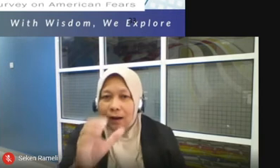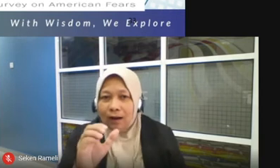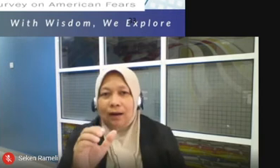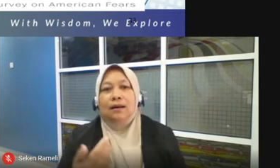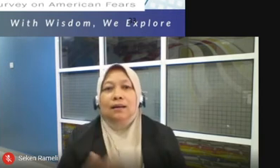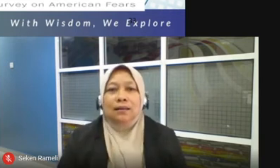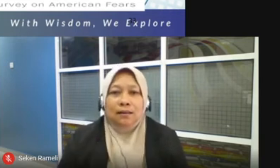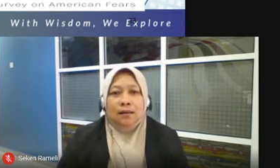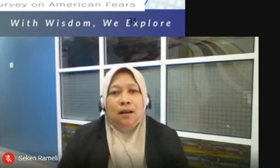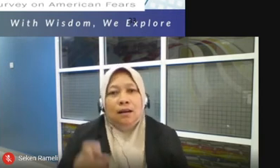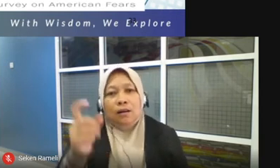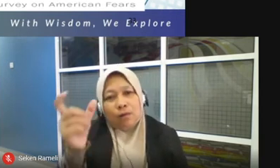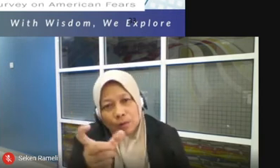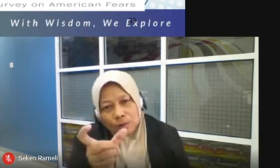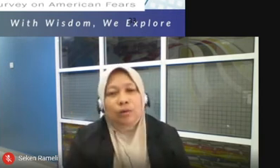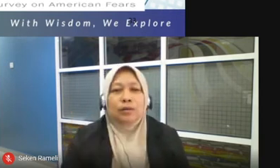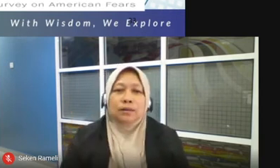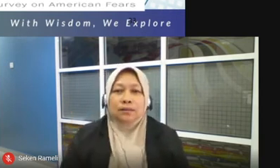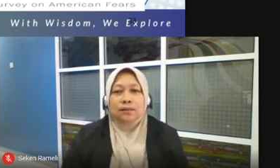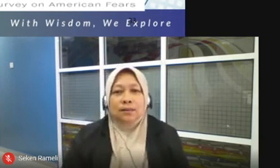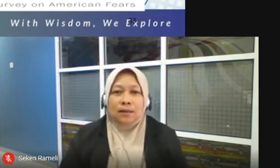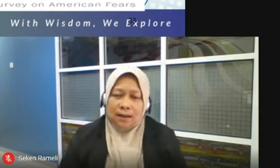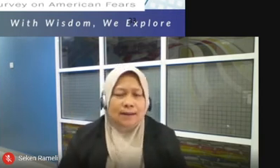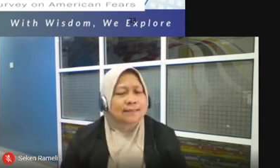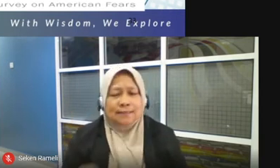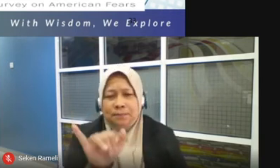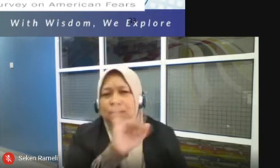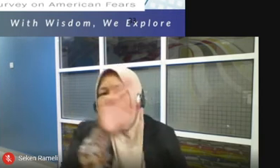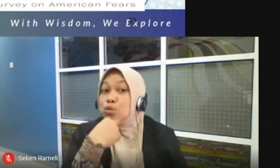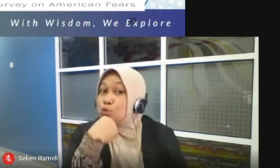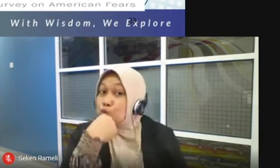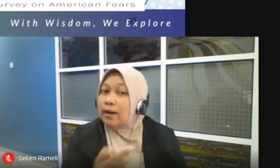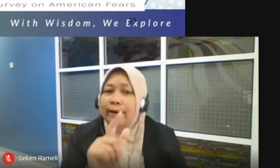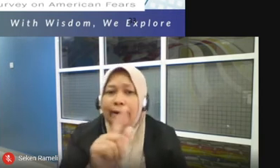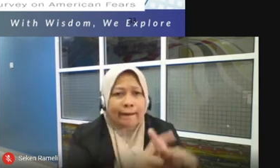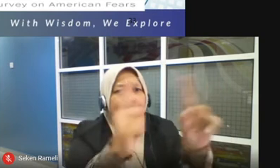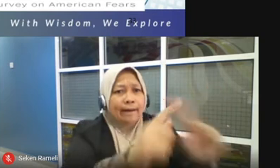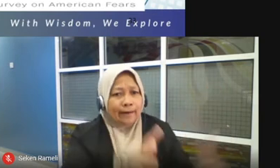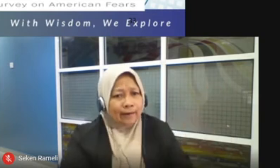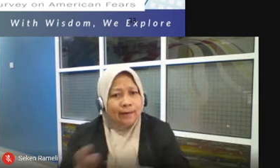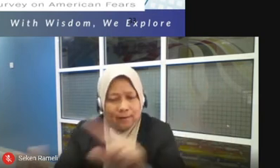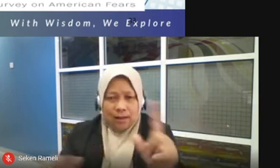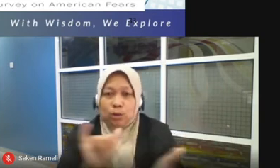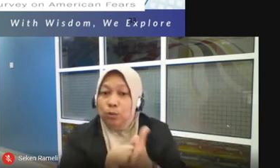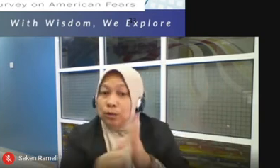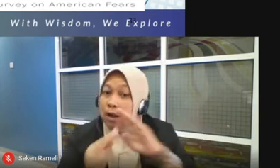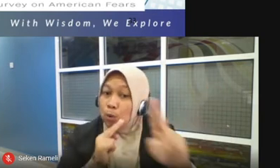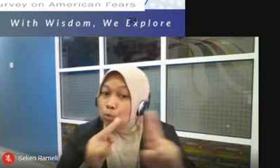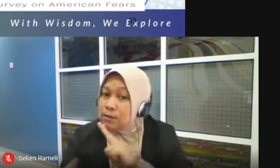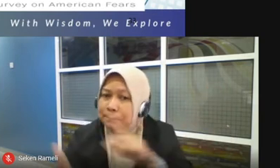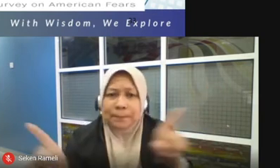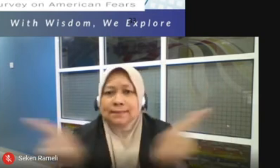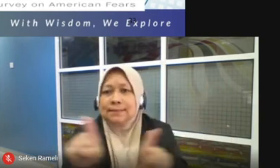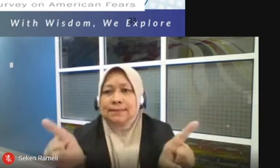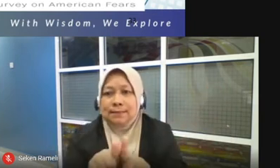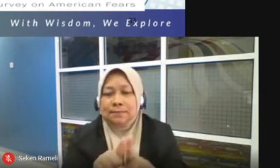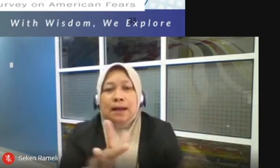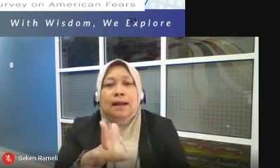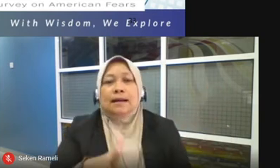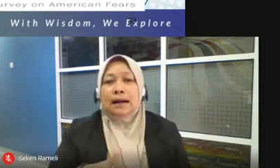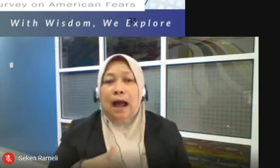ada ro besar dengan ada ro kecil. So sama yang sebenarnya dalam pengucapan kita pun ada